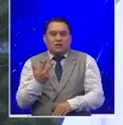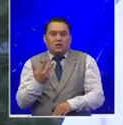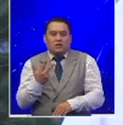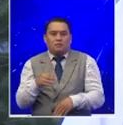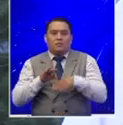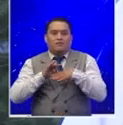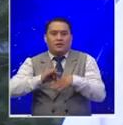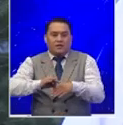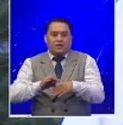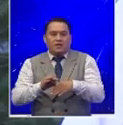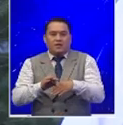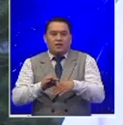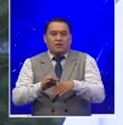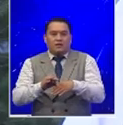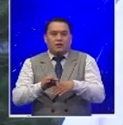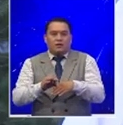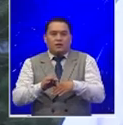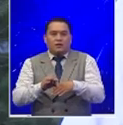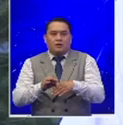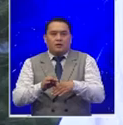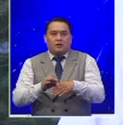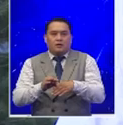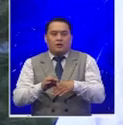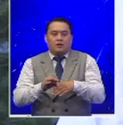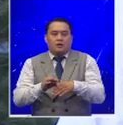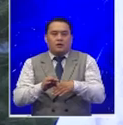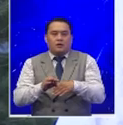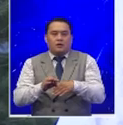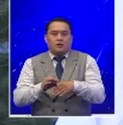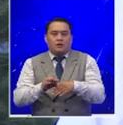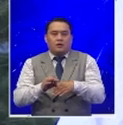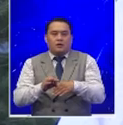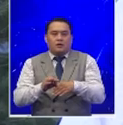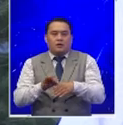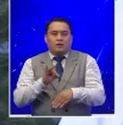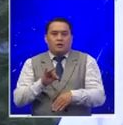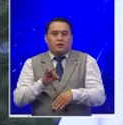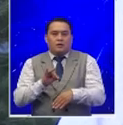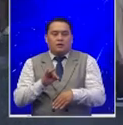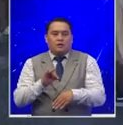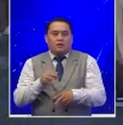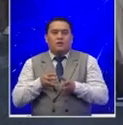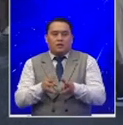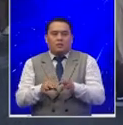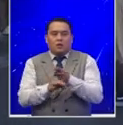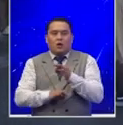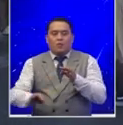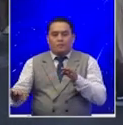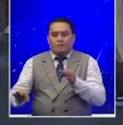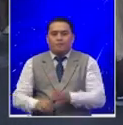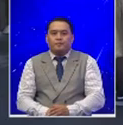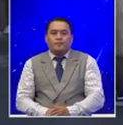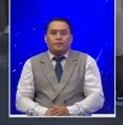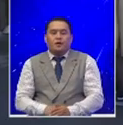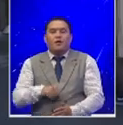Провели текущий ремонт вспомогательного оборудования, ну и теплосетей. Квартальная котельная номер